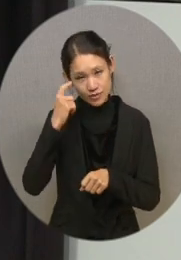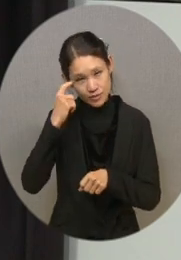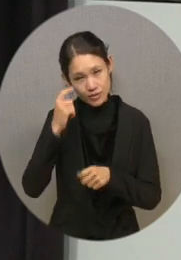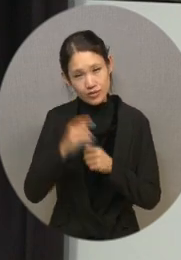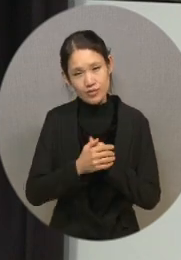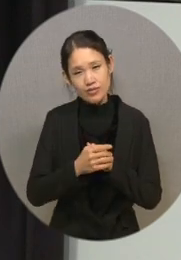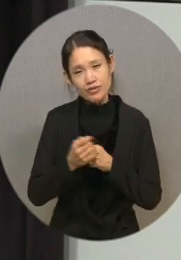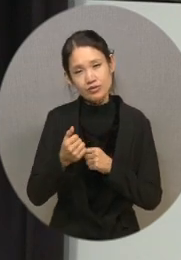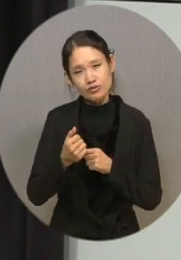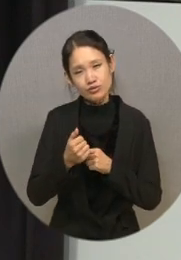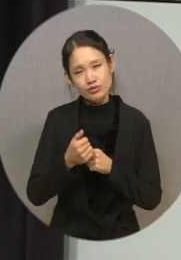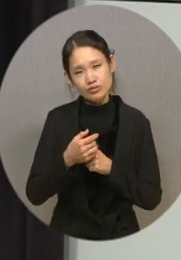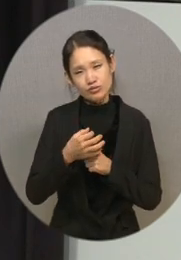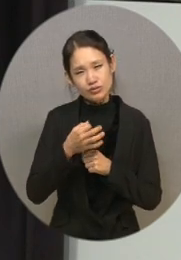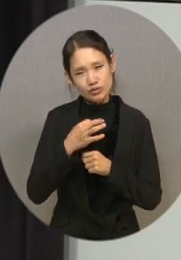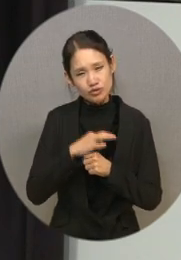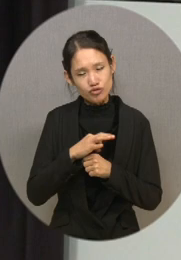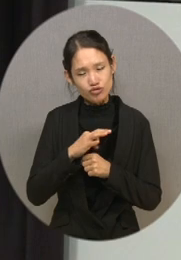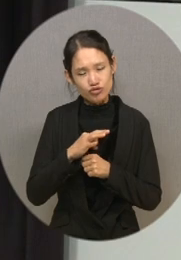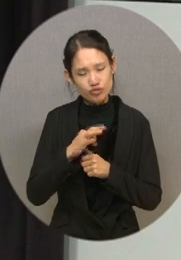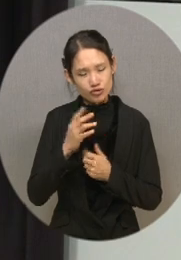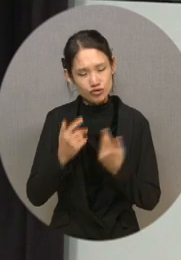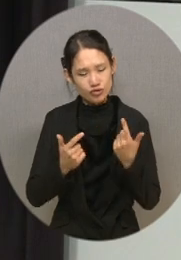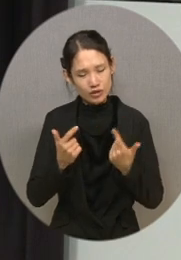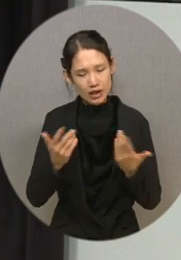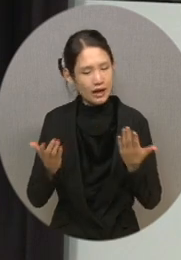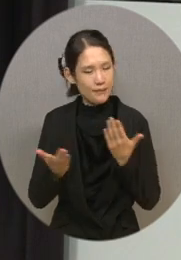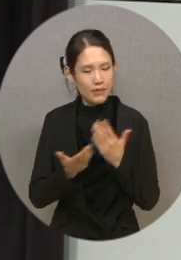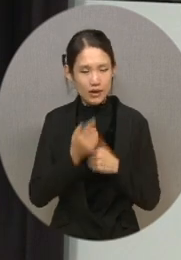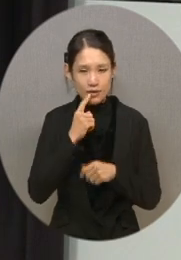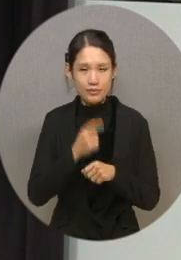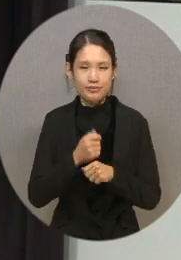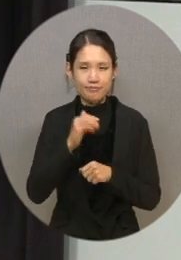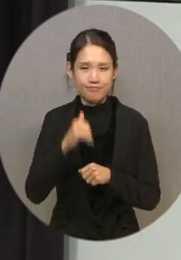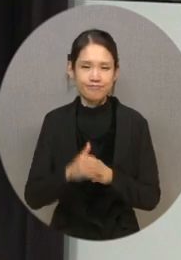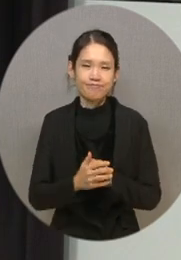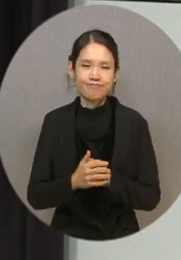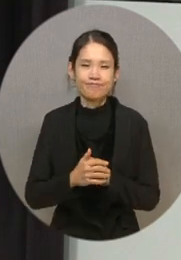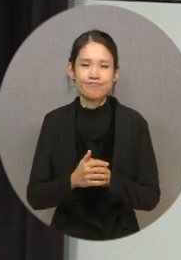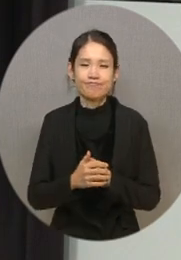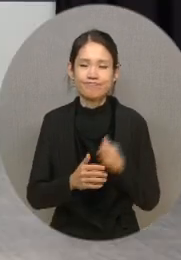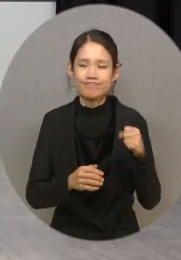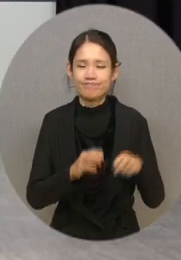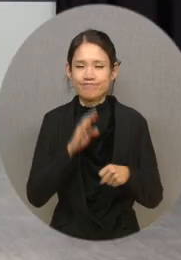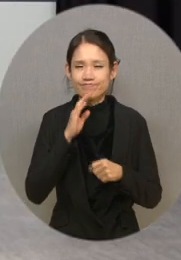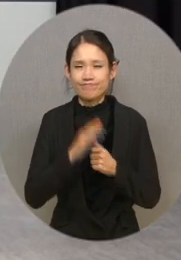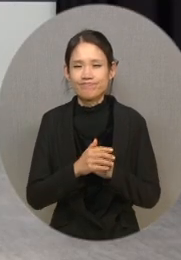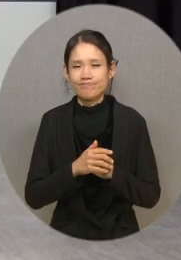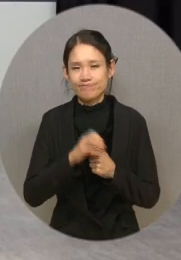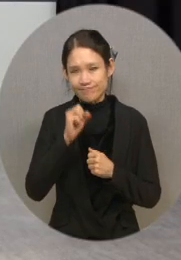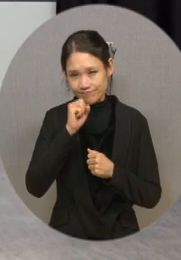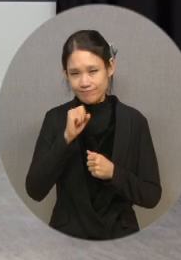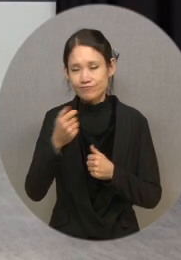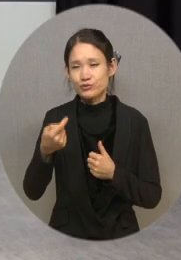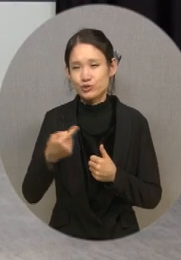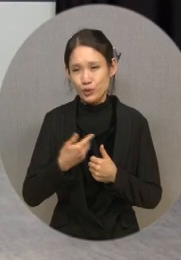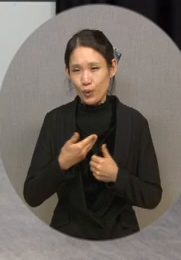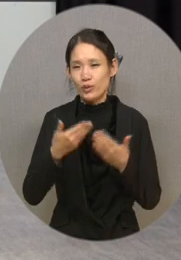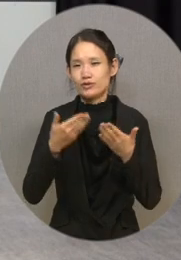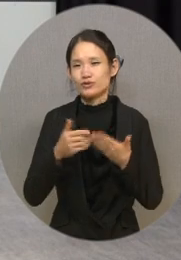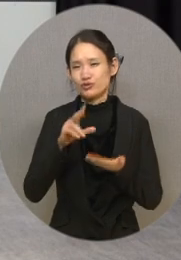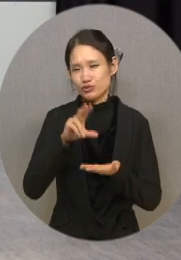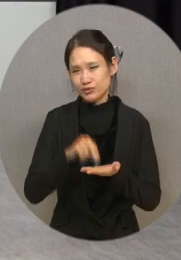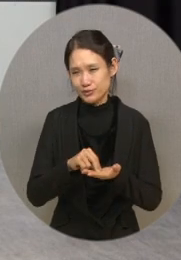때는 조금 이율배반적인 내용이라고 봅니다. 그렇습니다. 안 그래요? 예, 아저씨 좋은 지적이신데요. 예.